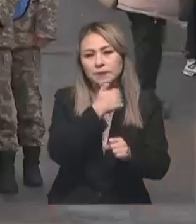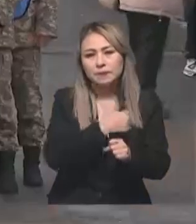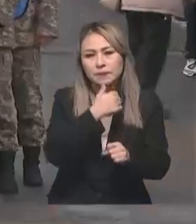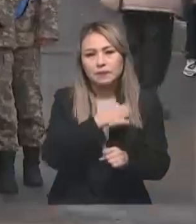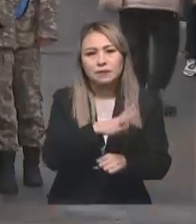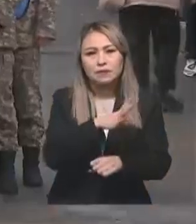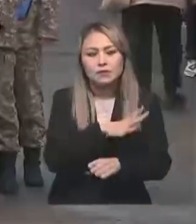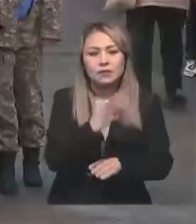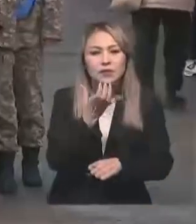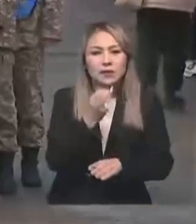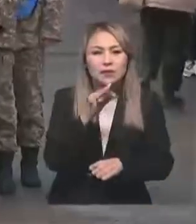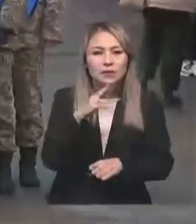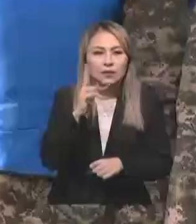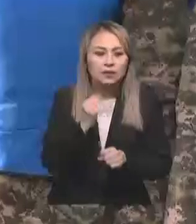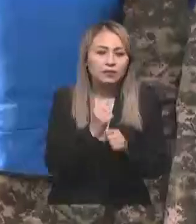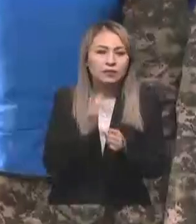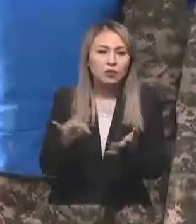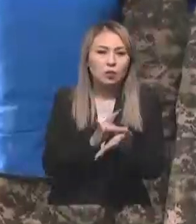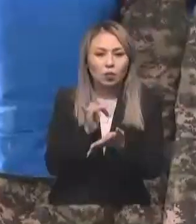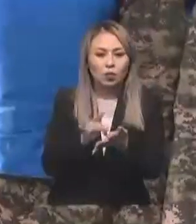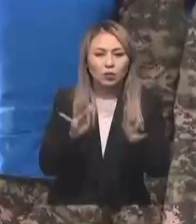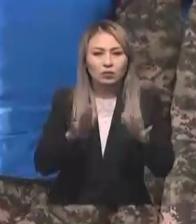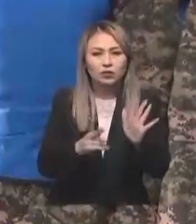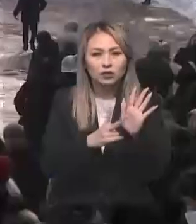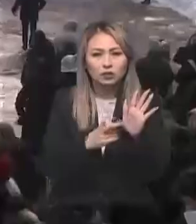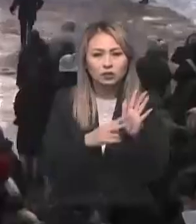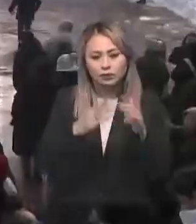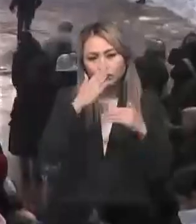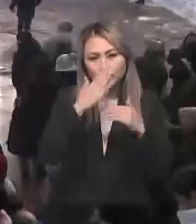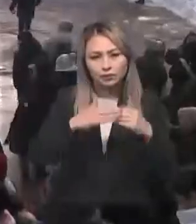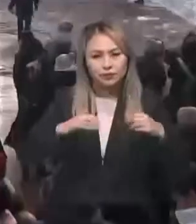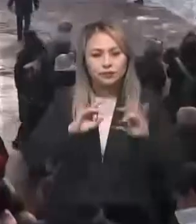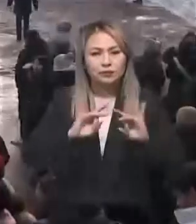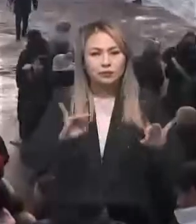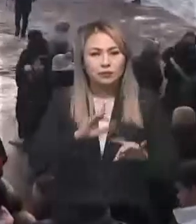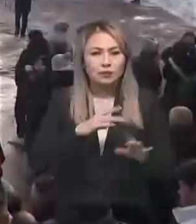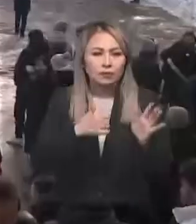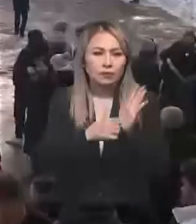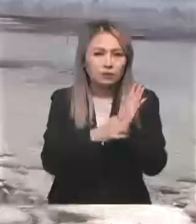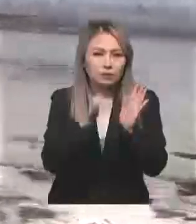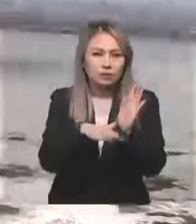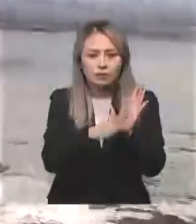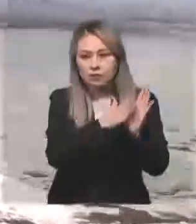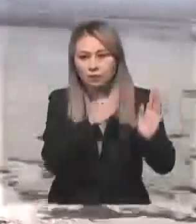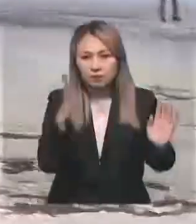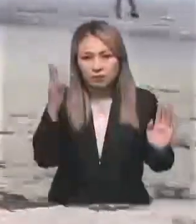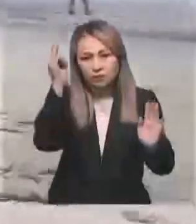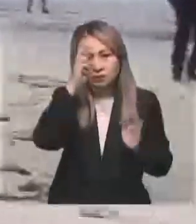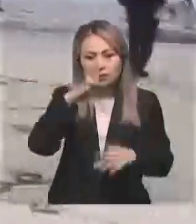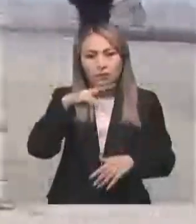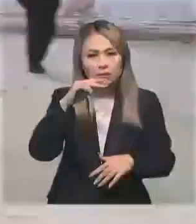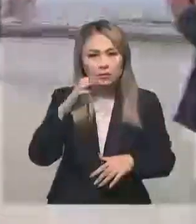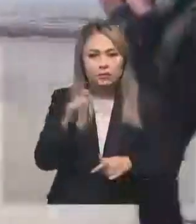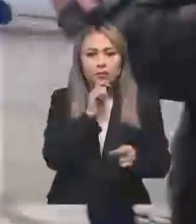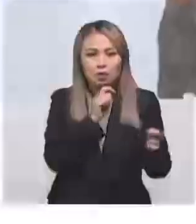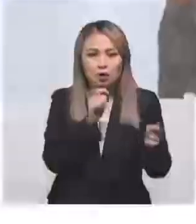өтінеміз. Сейсмикалық жаттығу қаладағы 700-ге жуық нысанда ұйымдастырылды. Мамандардың айтуынша 600 мыңнан астам тұрғын төтенше жағдай кезіндегі